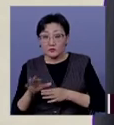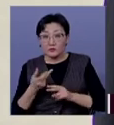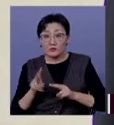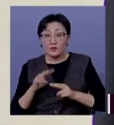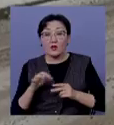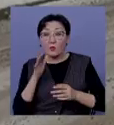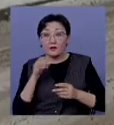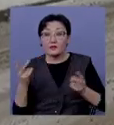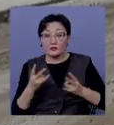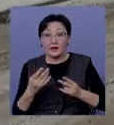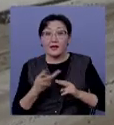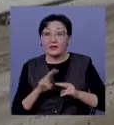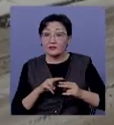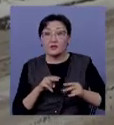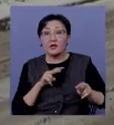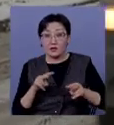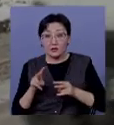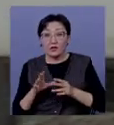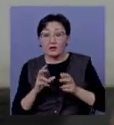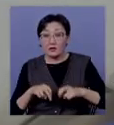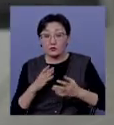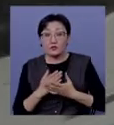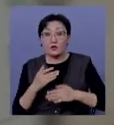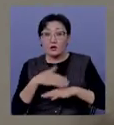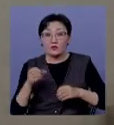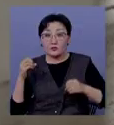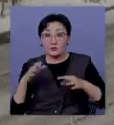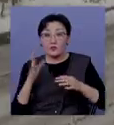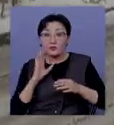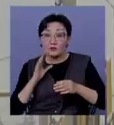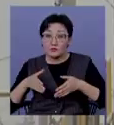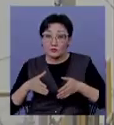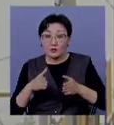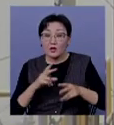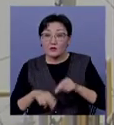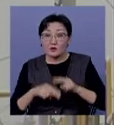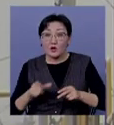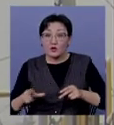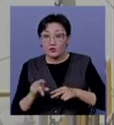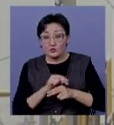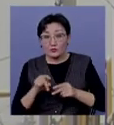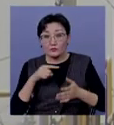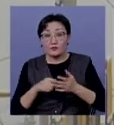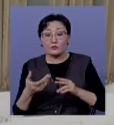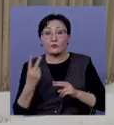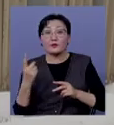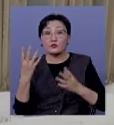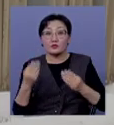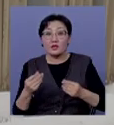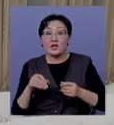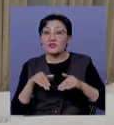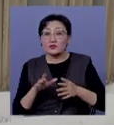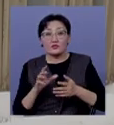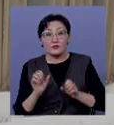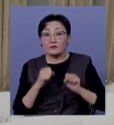керек болғандықтан әлі қаралу үстінде. Ол көше шамдарын орнату, арық салу, жол жөндеу секілді мәселелер. Яғни оларды бір күнде шешу мүмкін